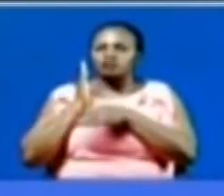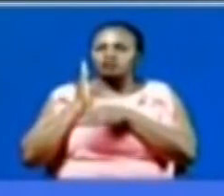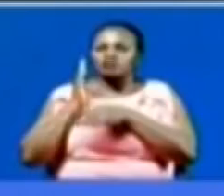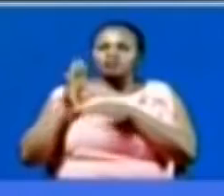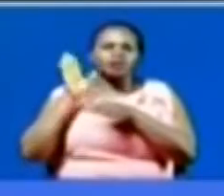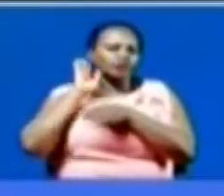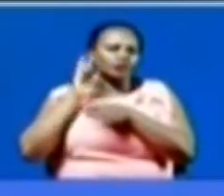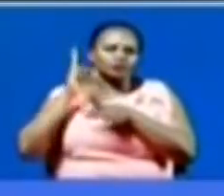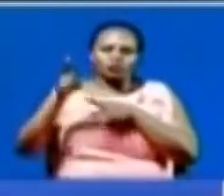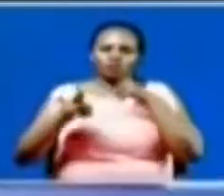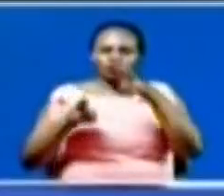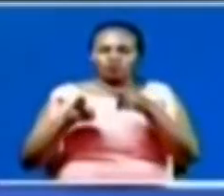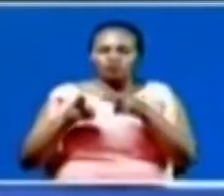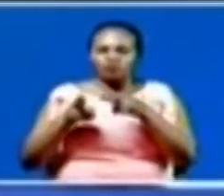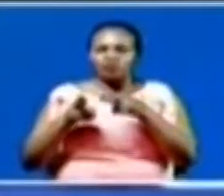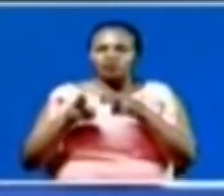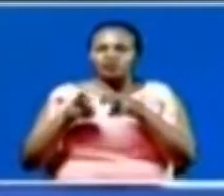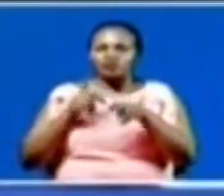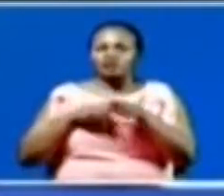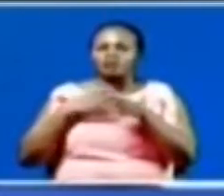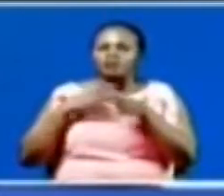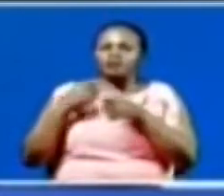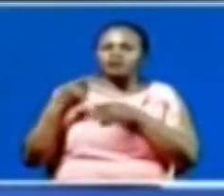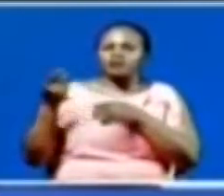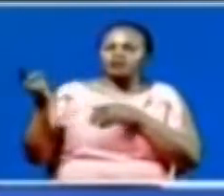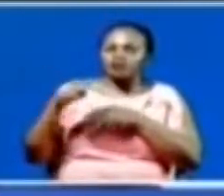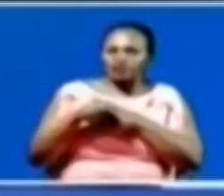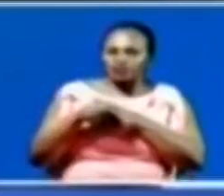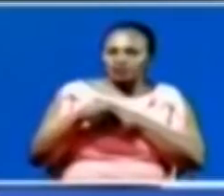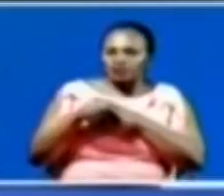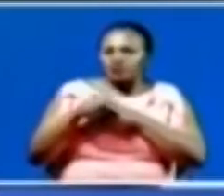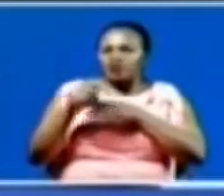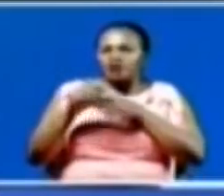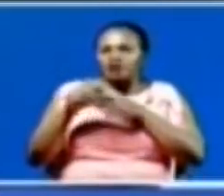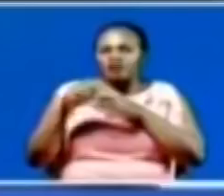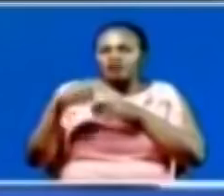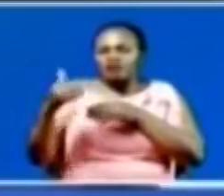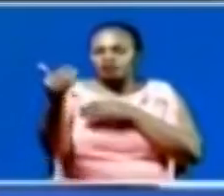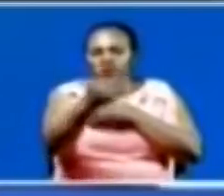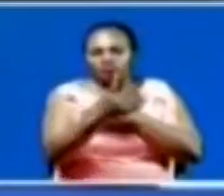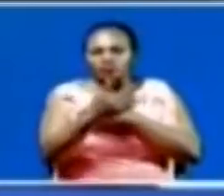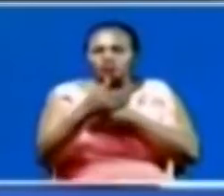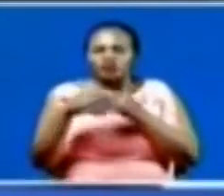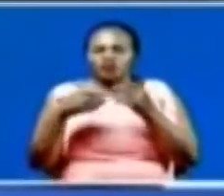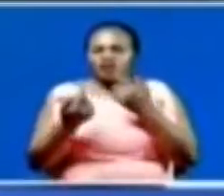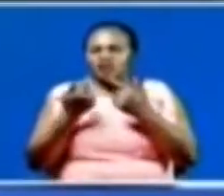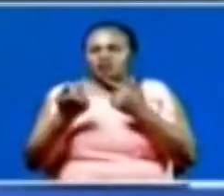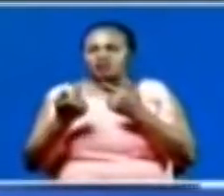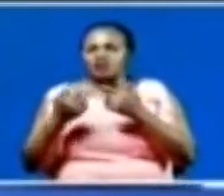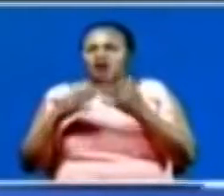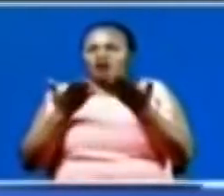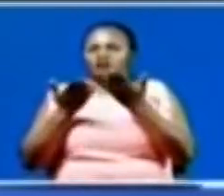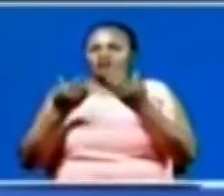gunshot. Kisha nasikia watu wanazungumza, mimi nikakimbia huko huko pande ya Kamto yuko jikoni. Maid naye